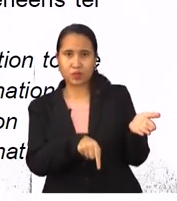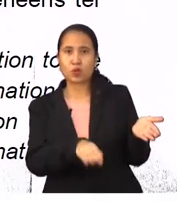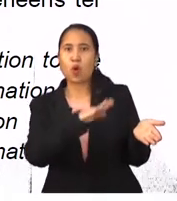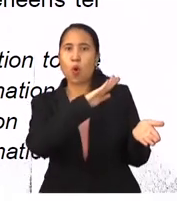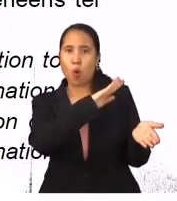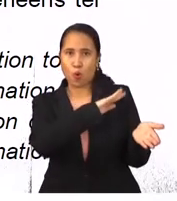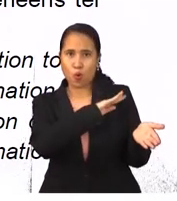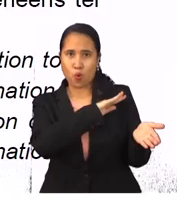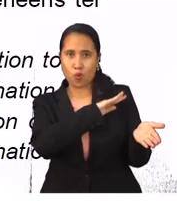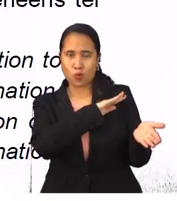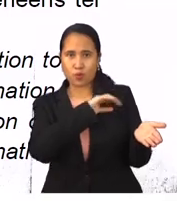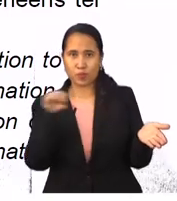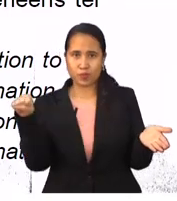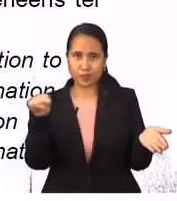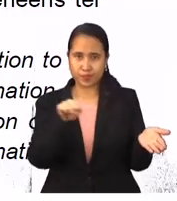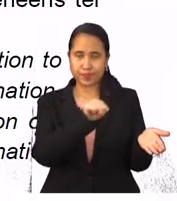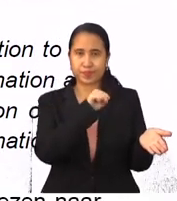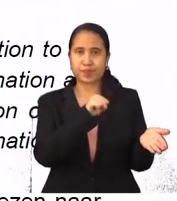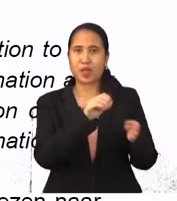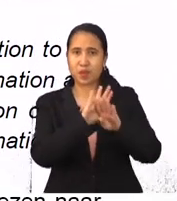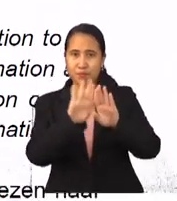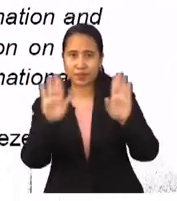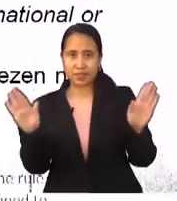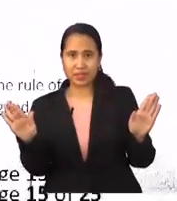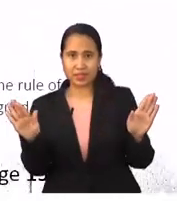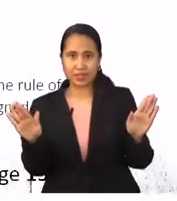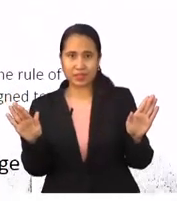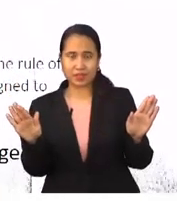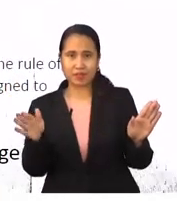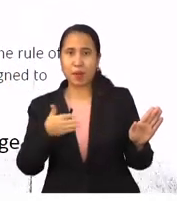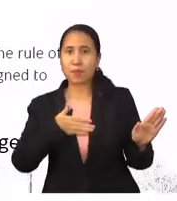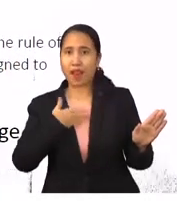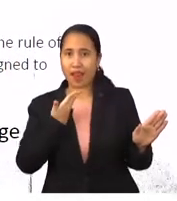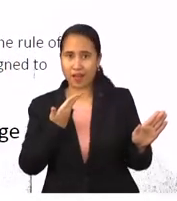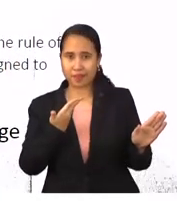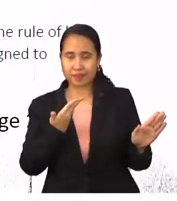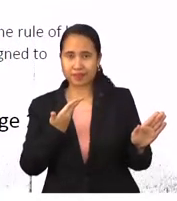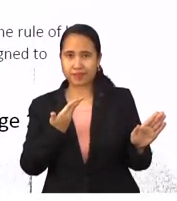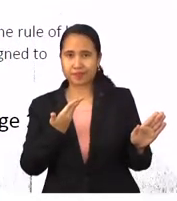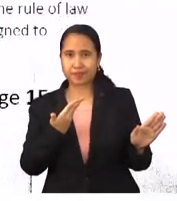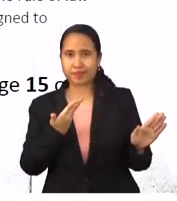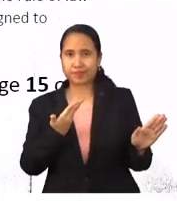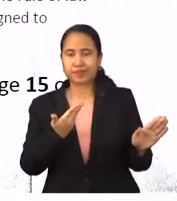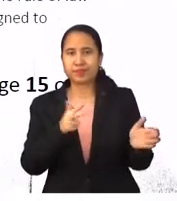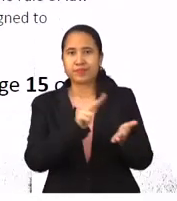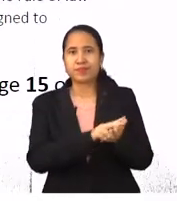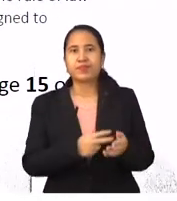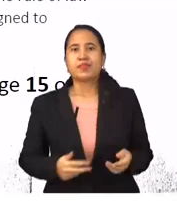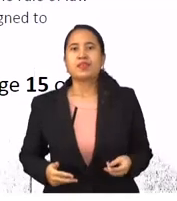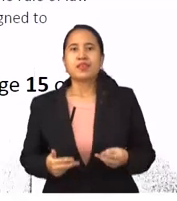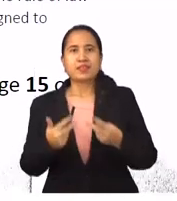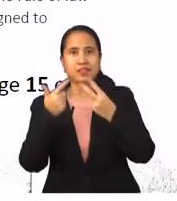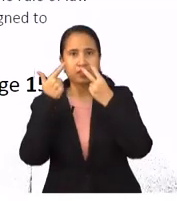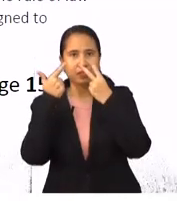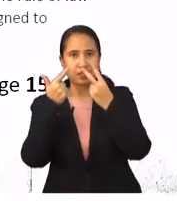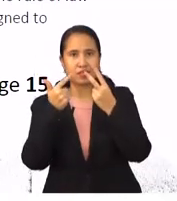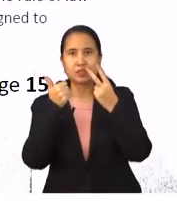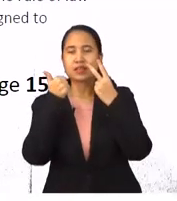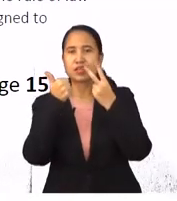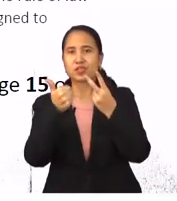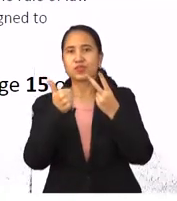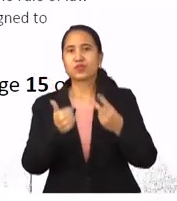betrokken het eveneens ter bescherming van voornoemd belang, het bepaalde in artikel 26 van het internationaal